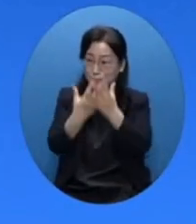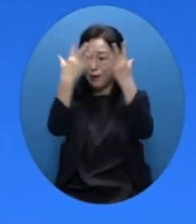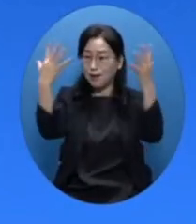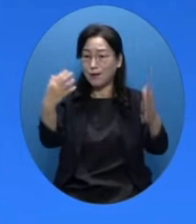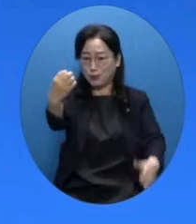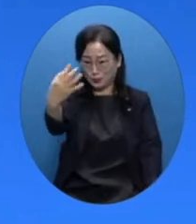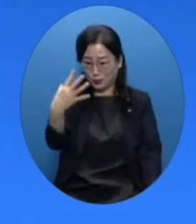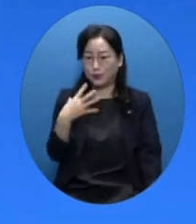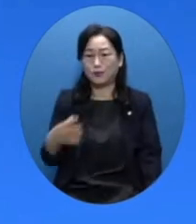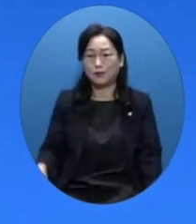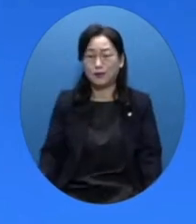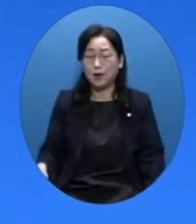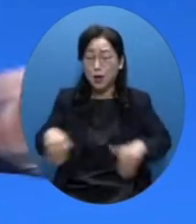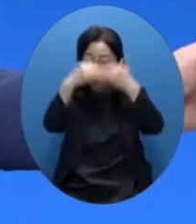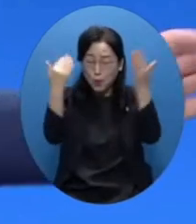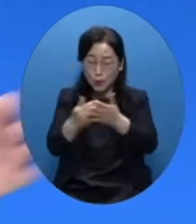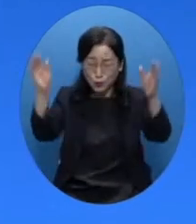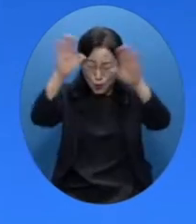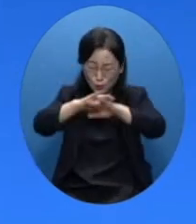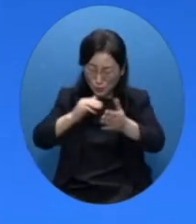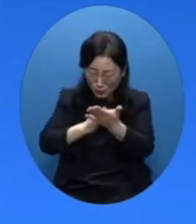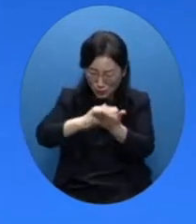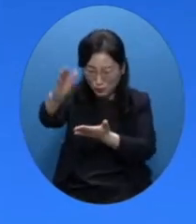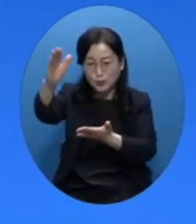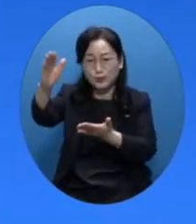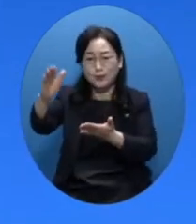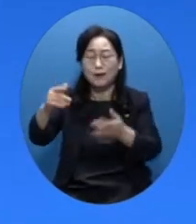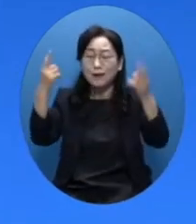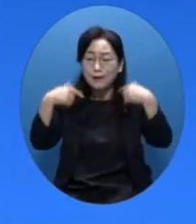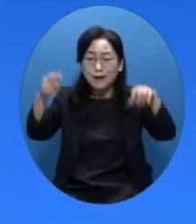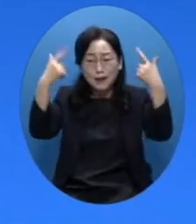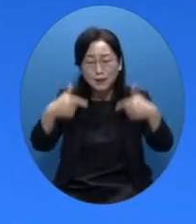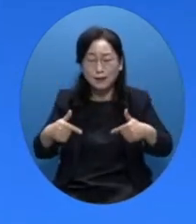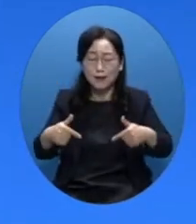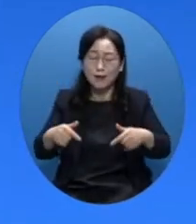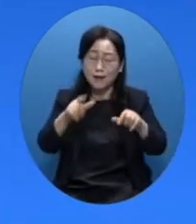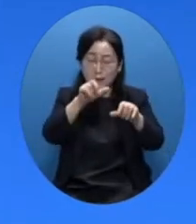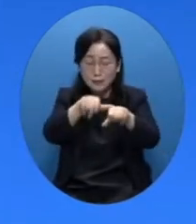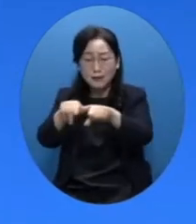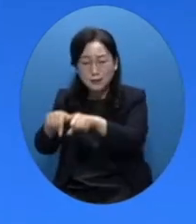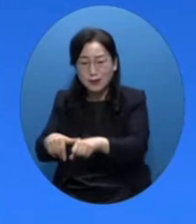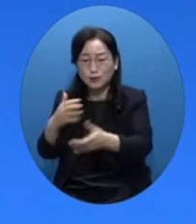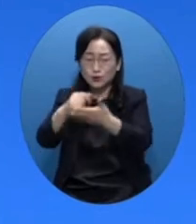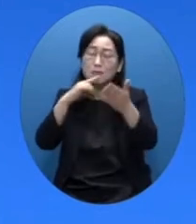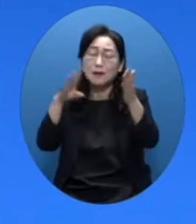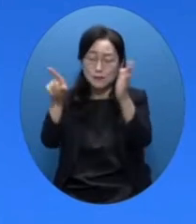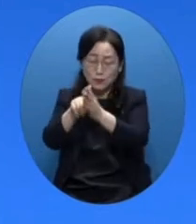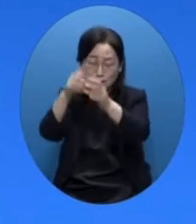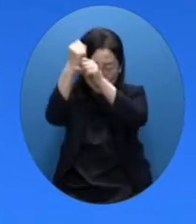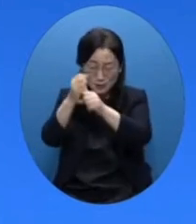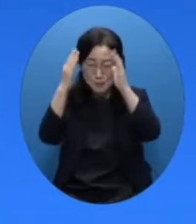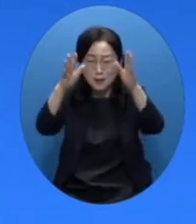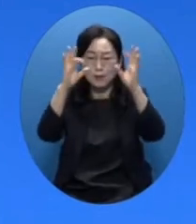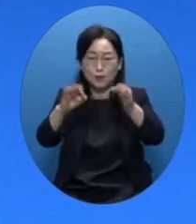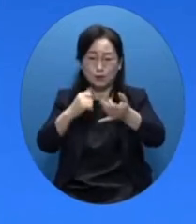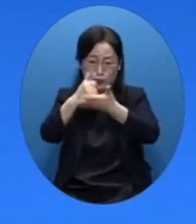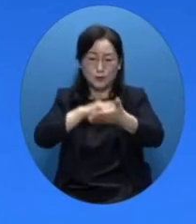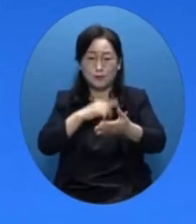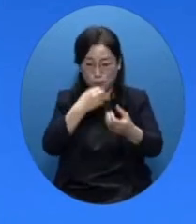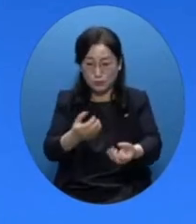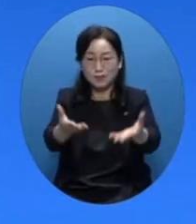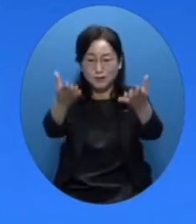것입니다 모두 넌 역을 걷어내 주시는 것입니다 날마다 숨 야마다 쥐만 믿고 의자가 바라본 안으로 되시기를 주님의 이름으로